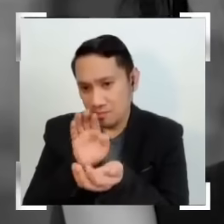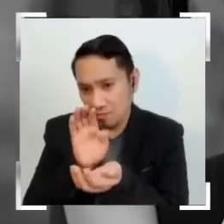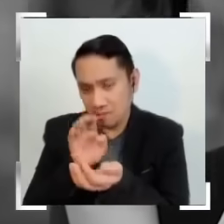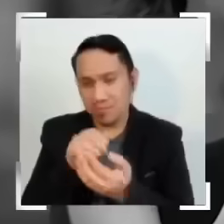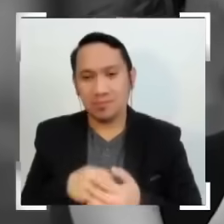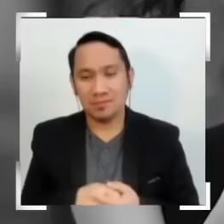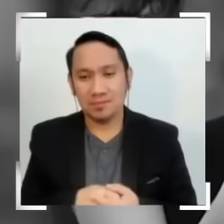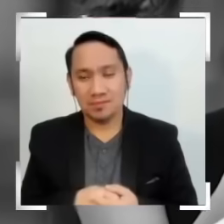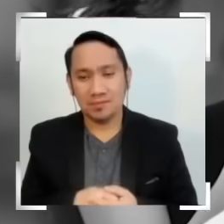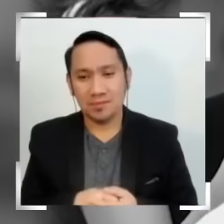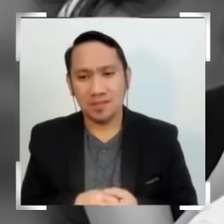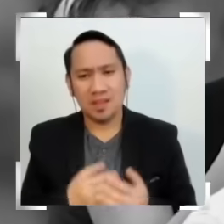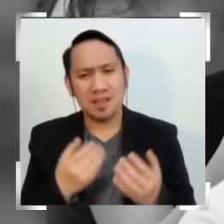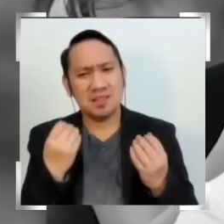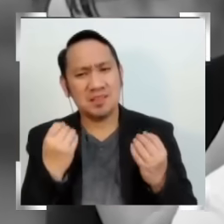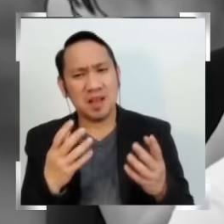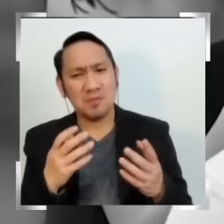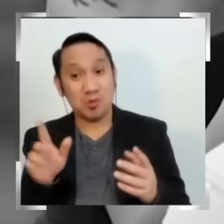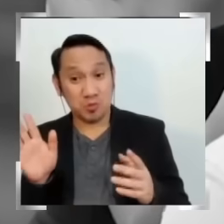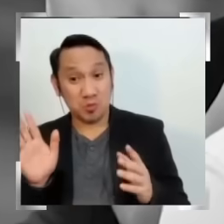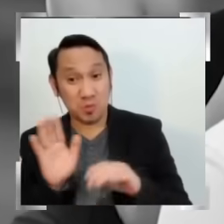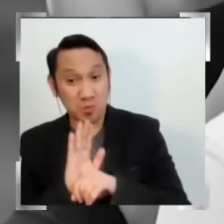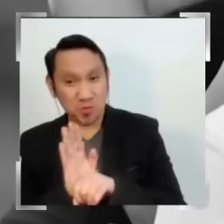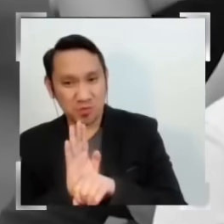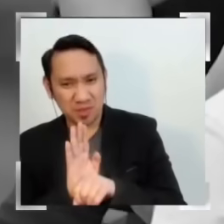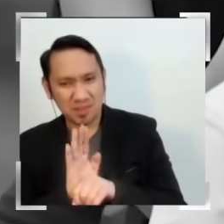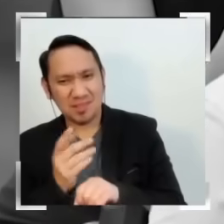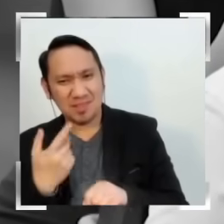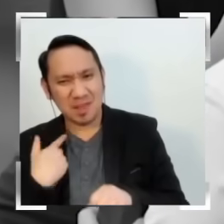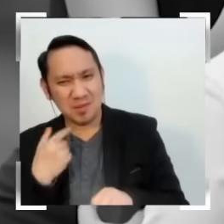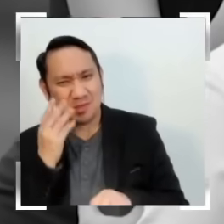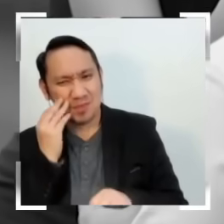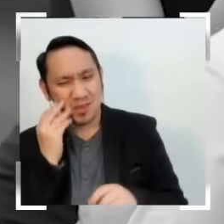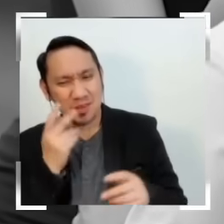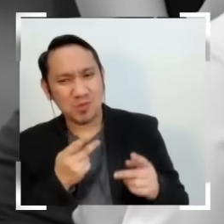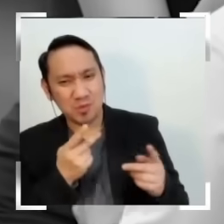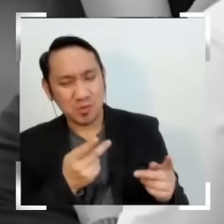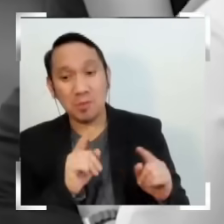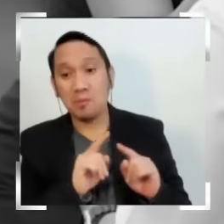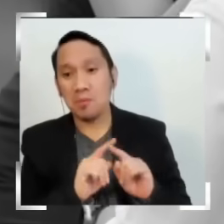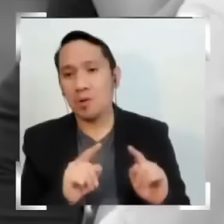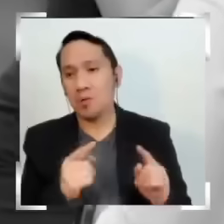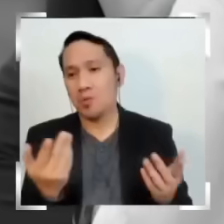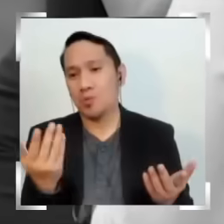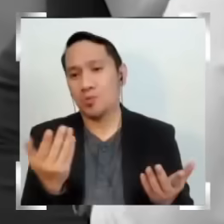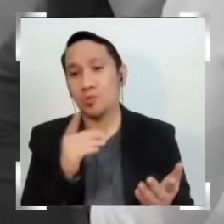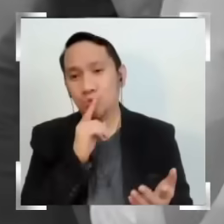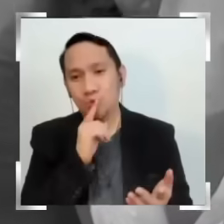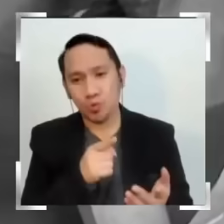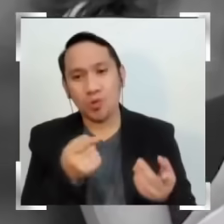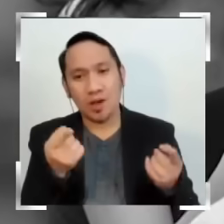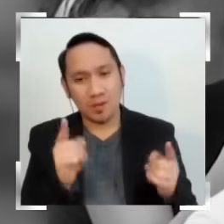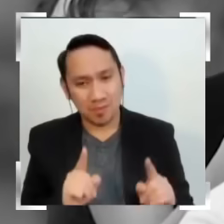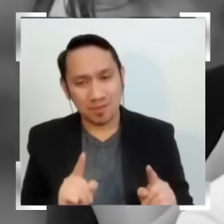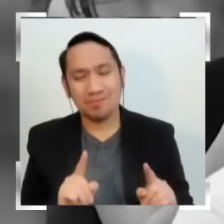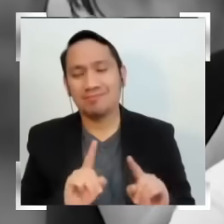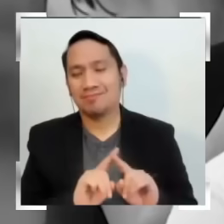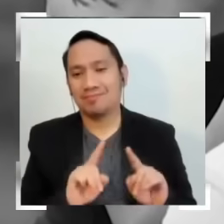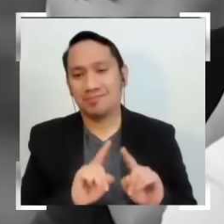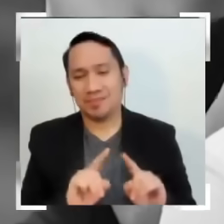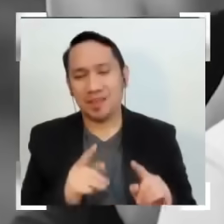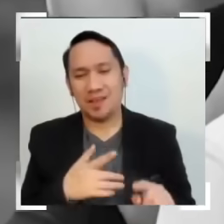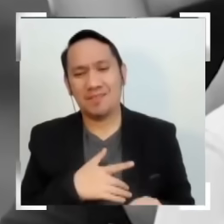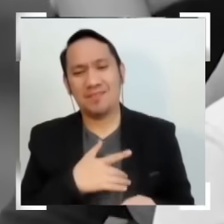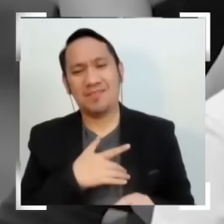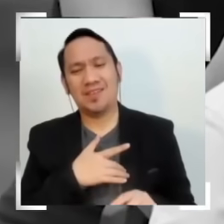raw ginawang proposal si Bea sa kanyang career. Pero wala raw tatalo sa tunay na bagay. Tila tumigil raw ang oras nang bigkasin